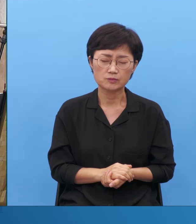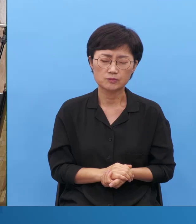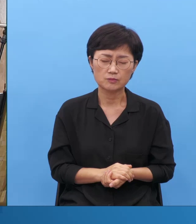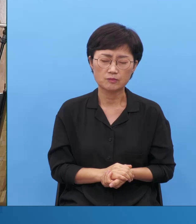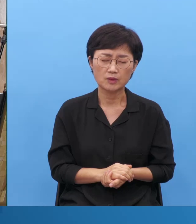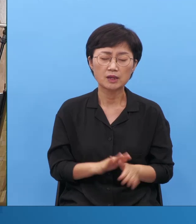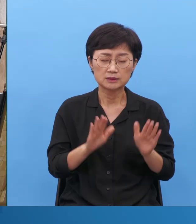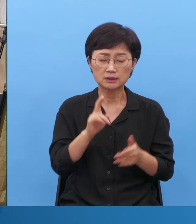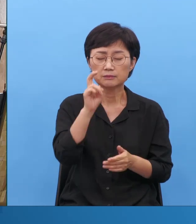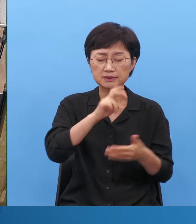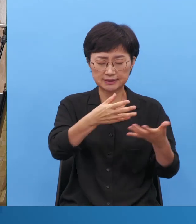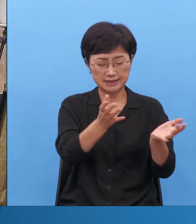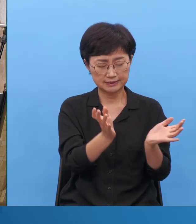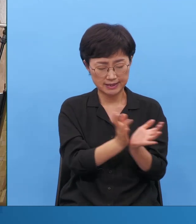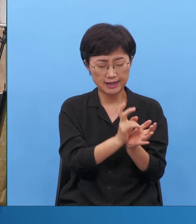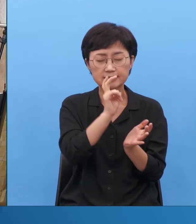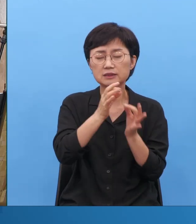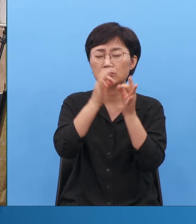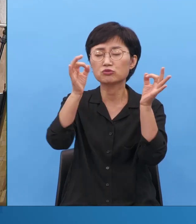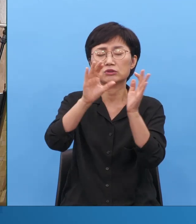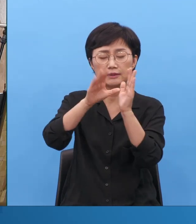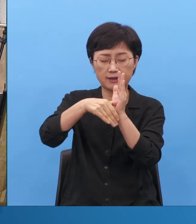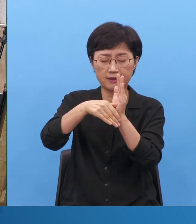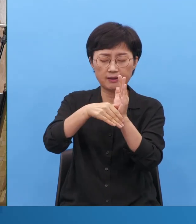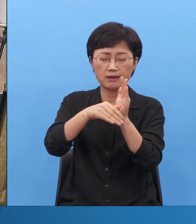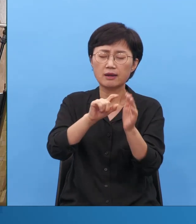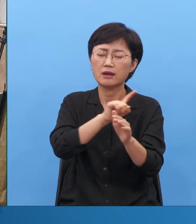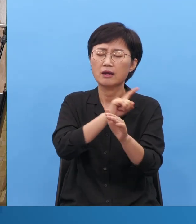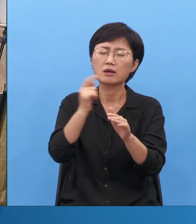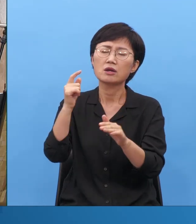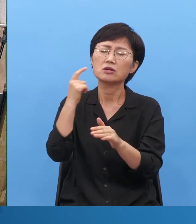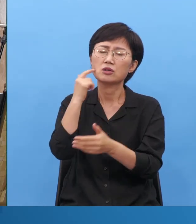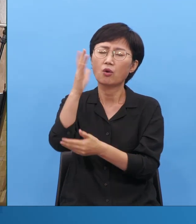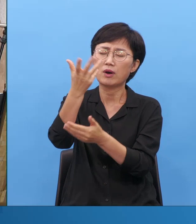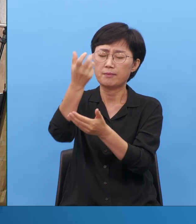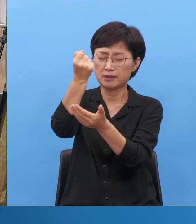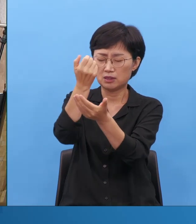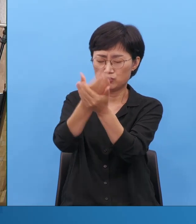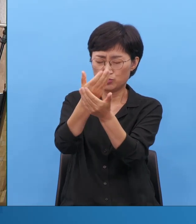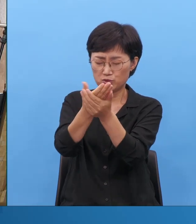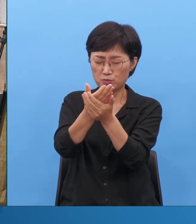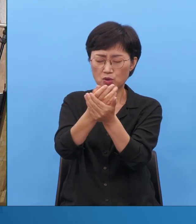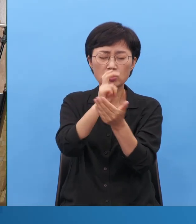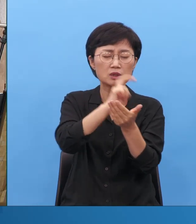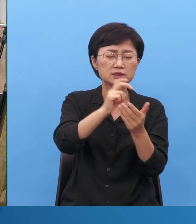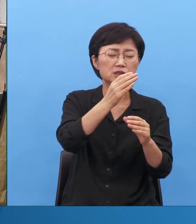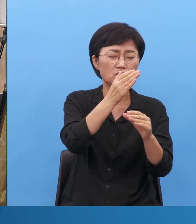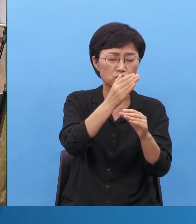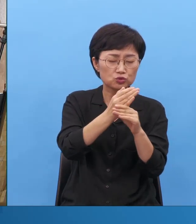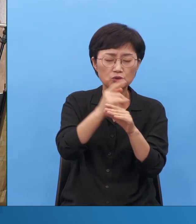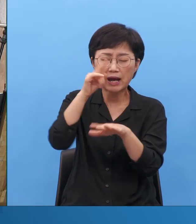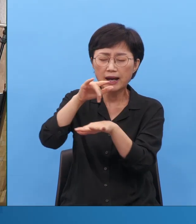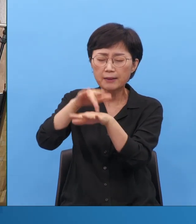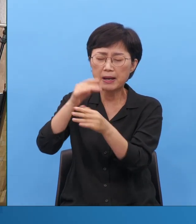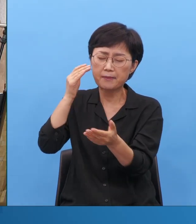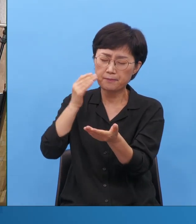다윗 찬양대 찬양을 통해 하나님이 영광을 받으시고 모든 낙신이 떠나고 전 성도가 영적인 힘을 얻고 은혜 받는 능력의